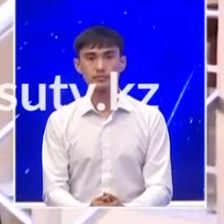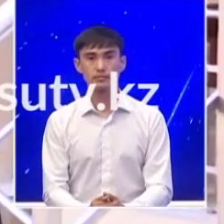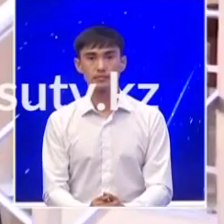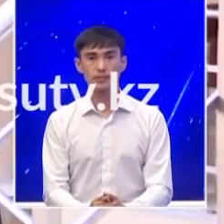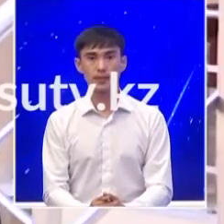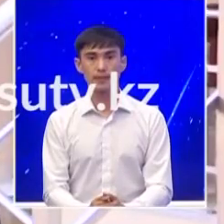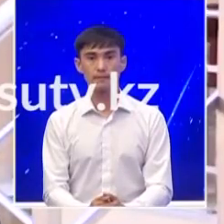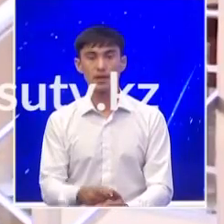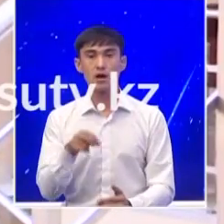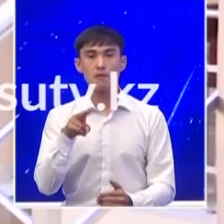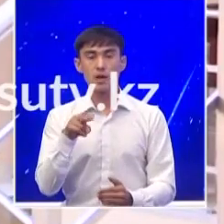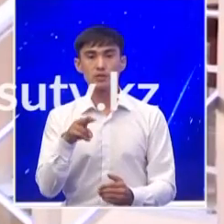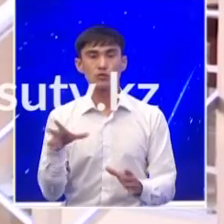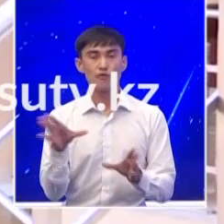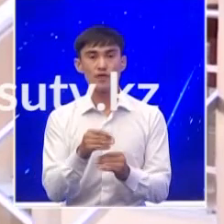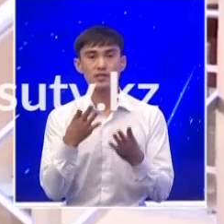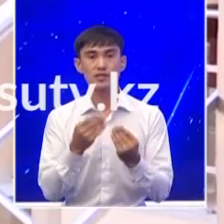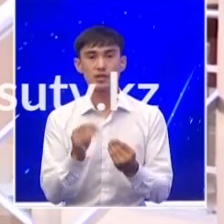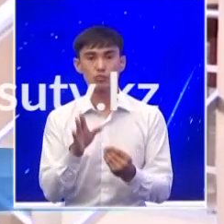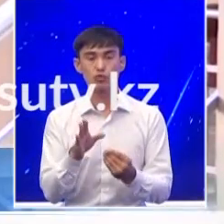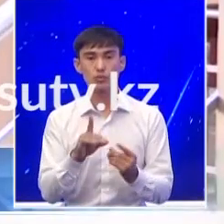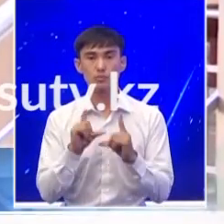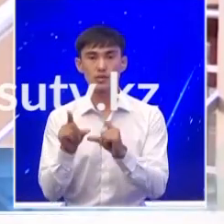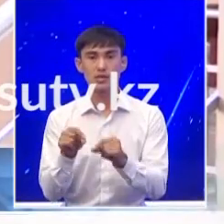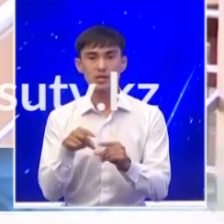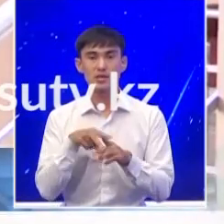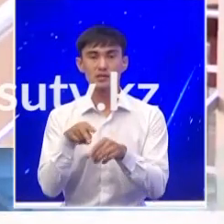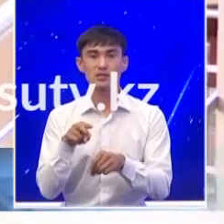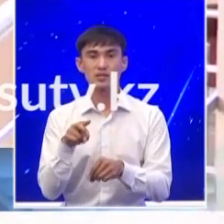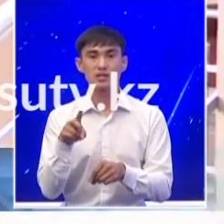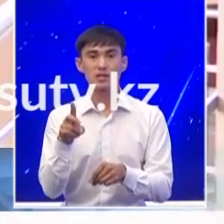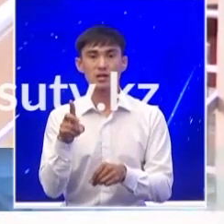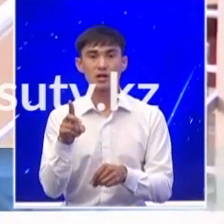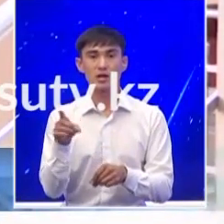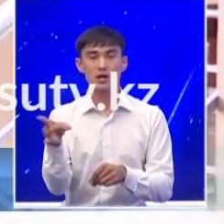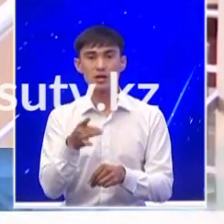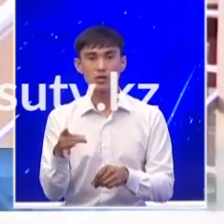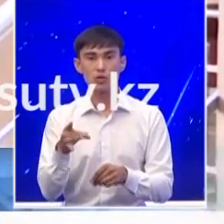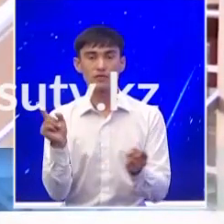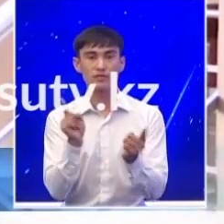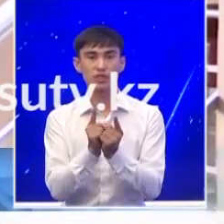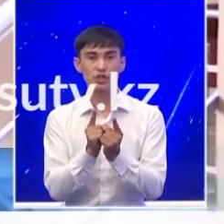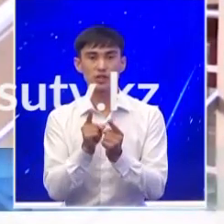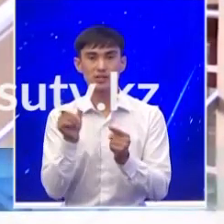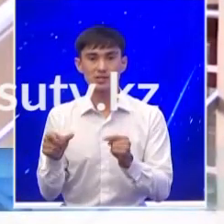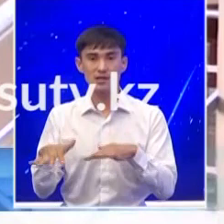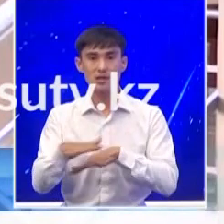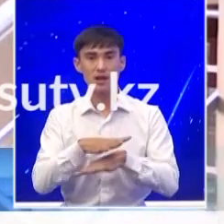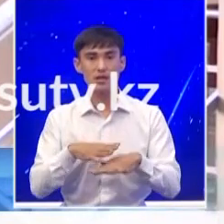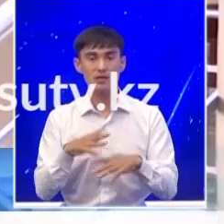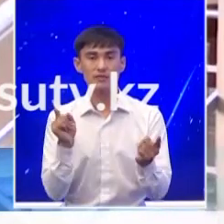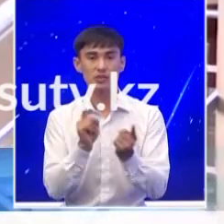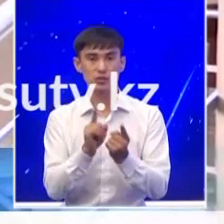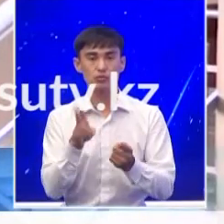В пятницу мы весь день будем ездить по регионам, встречаться с населением, встречи. Также планируем